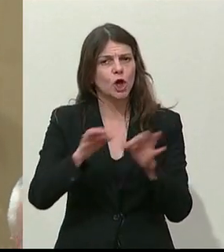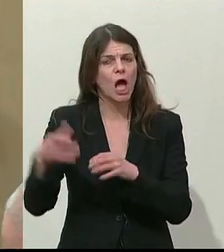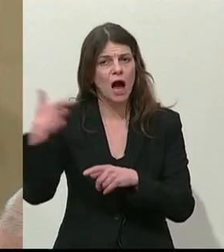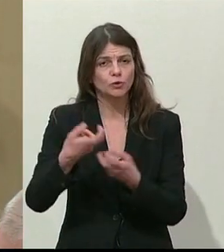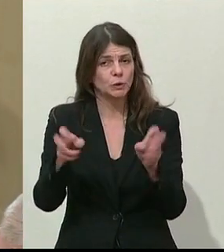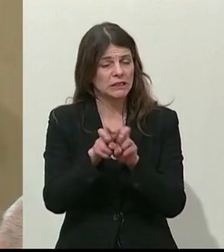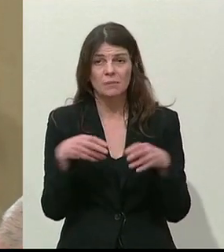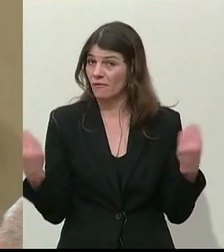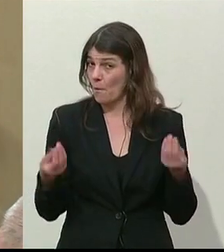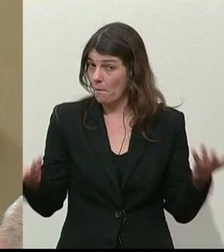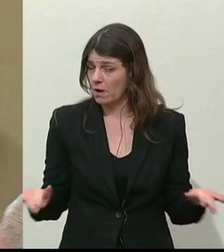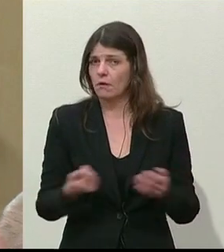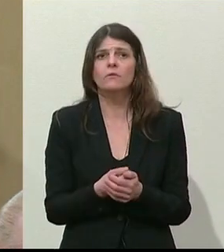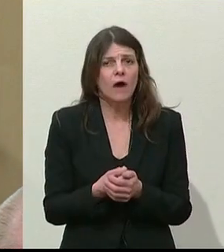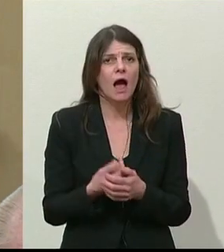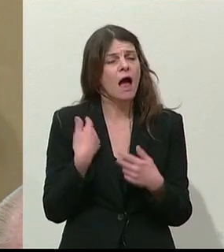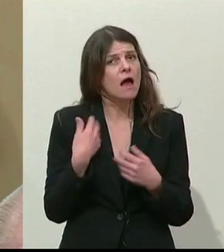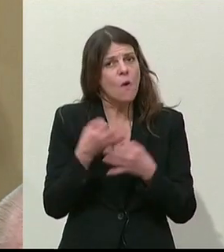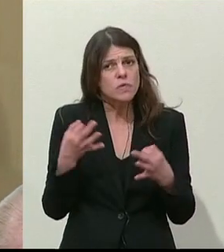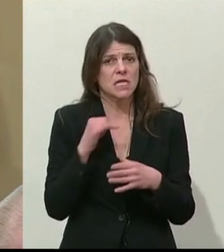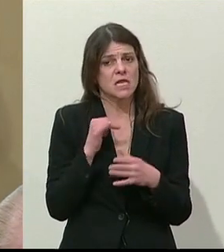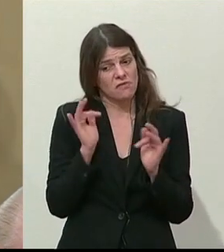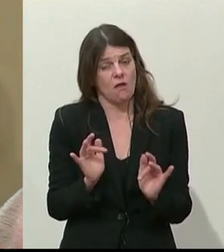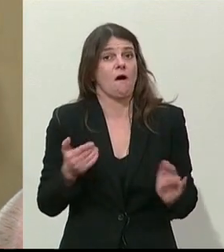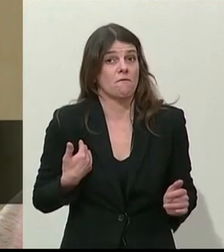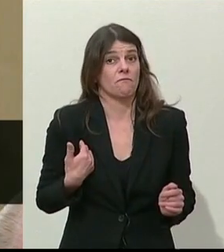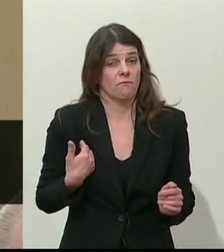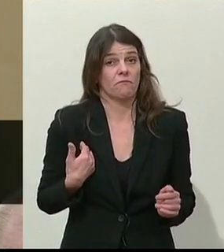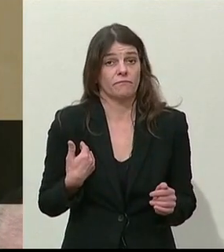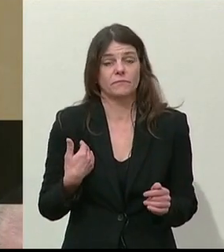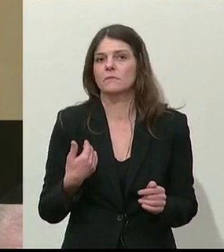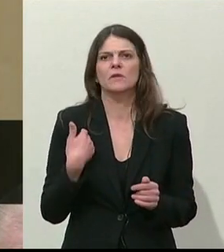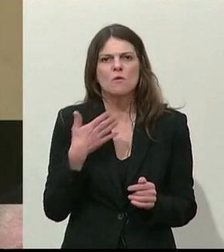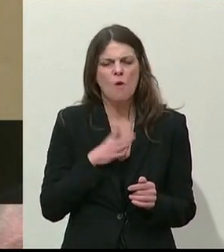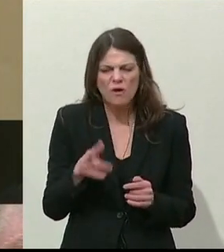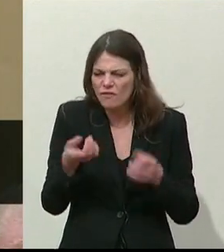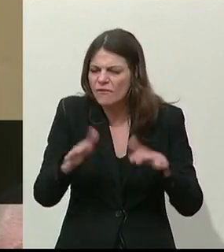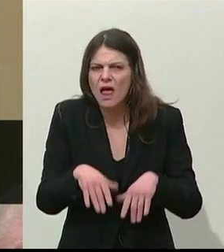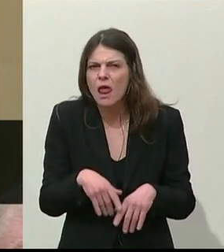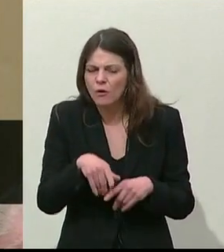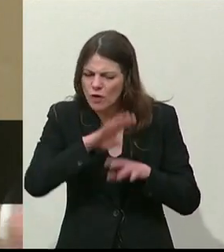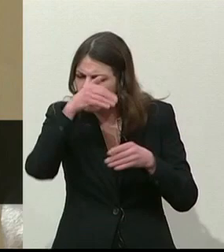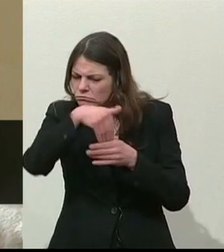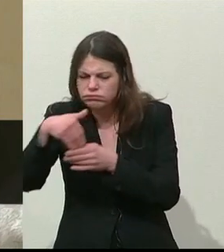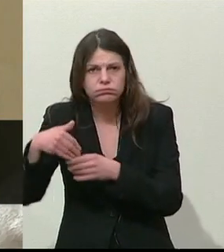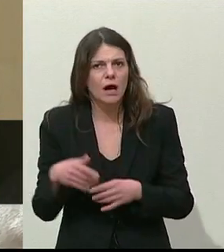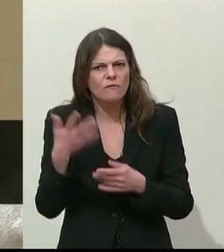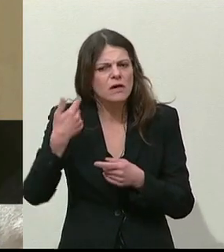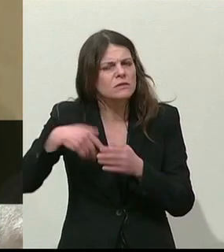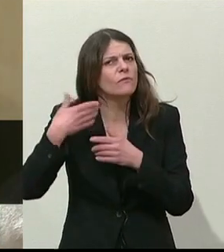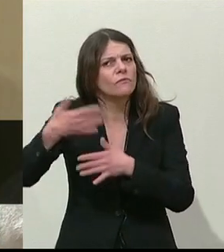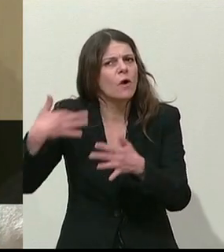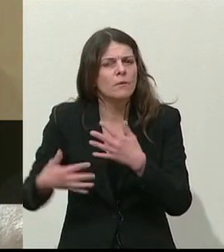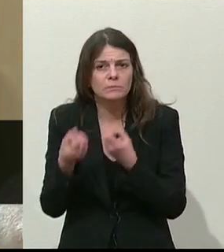einfach deshalb, weil wir wirklich Interesse gehabt daran hätten, auch diese Fälle und diesen Fall generell und alles, was im Hintergrund passiert